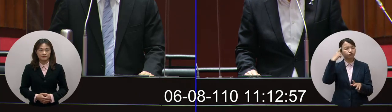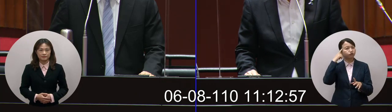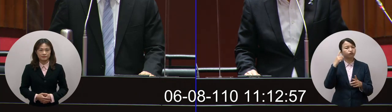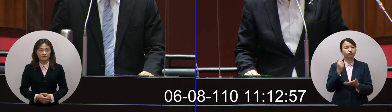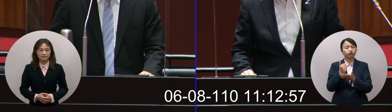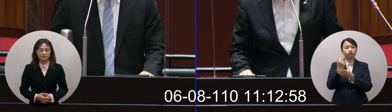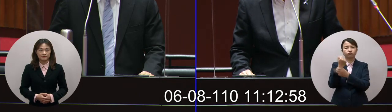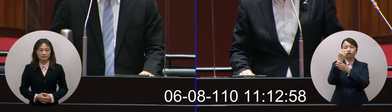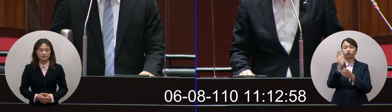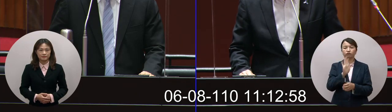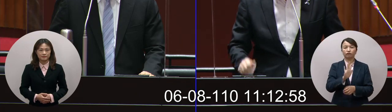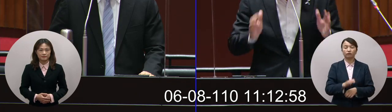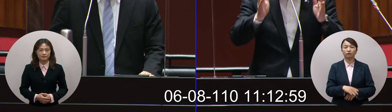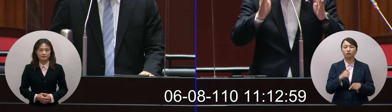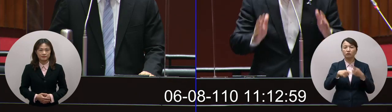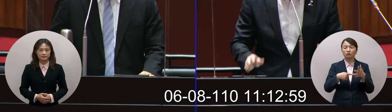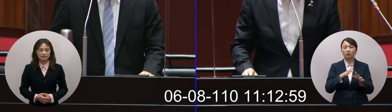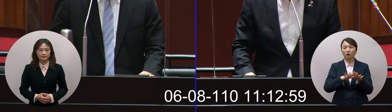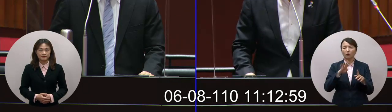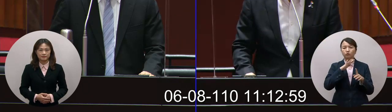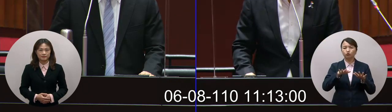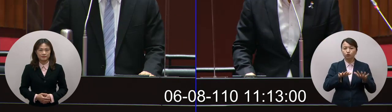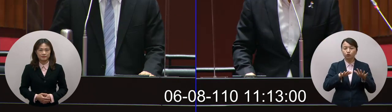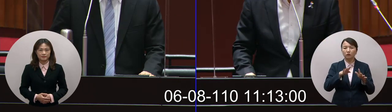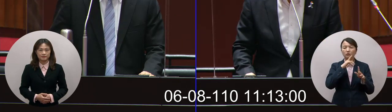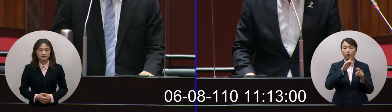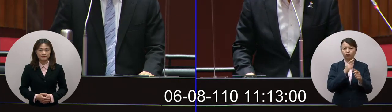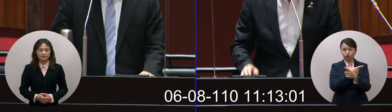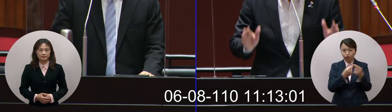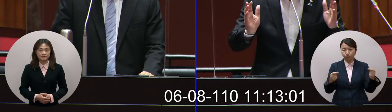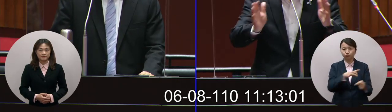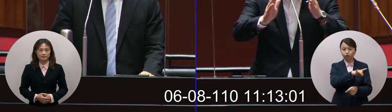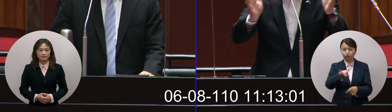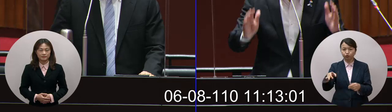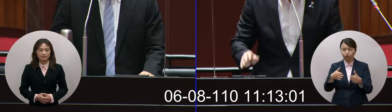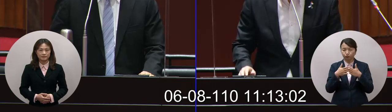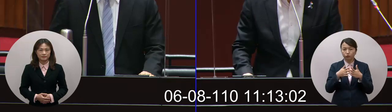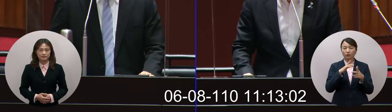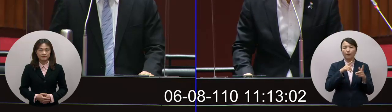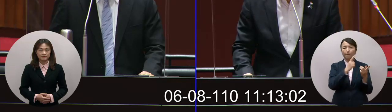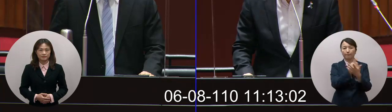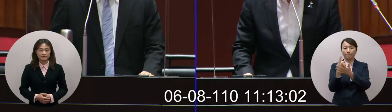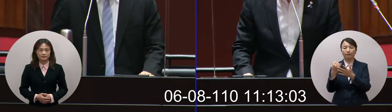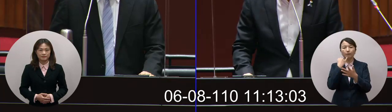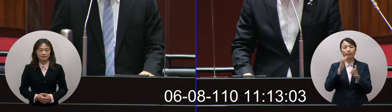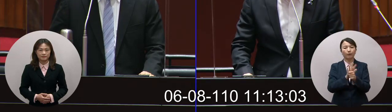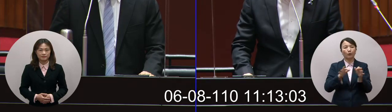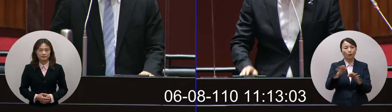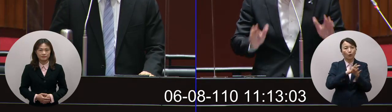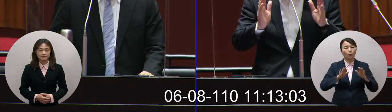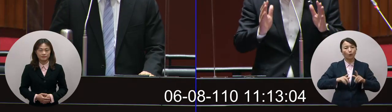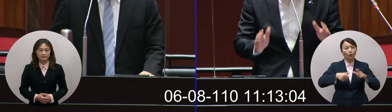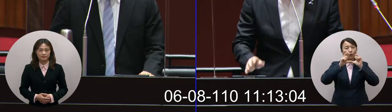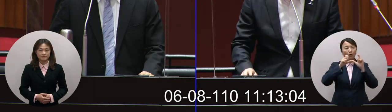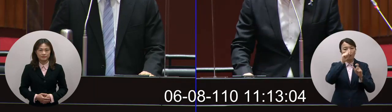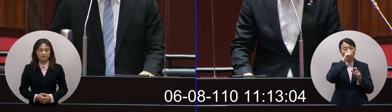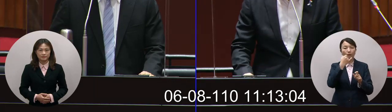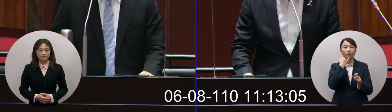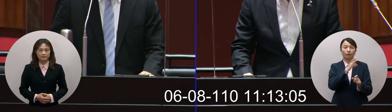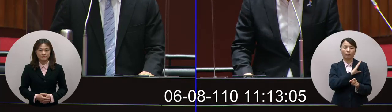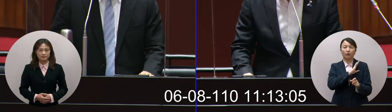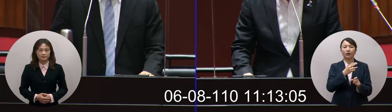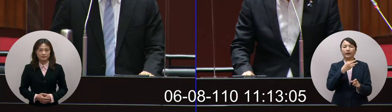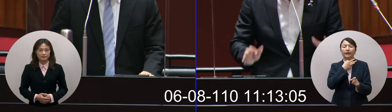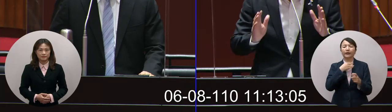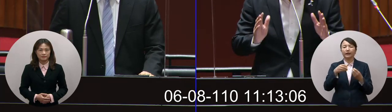表同意啊。为什么？振兴经济券才需要普发啦，振兴经济大家都可以来振兴嘛。但是呢，纾困呢不